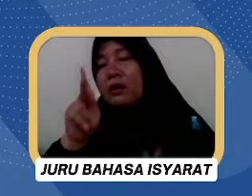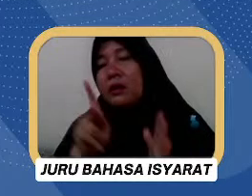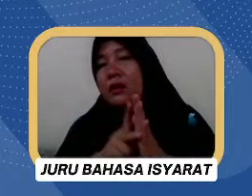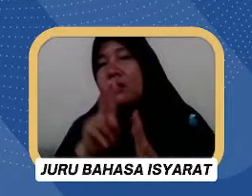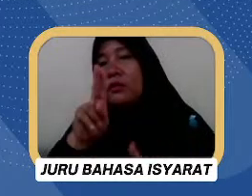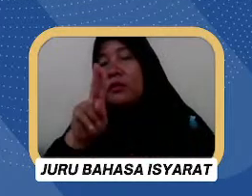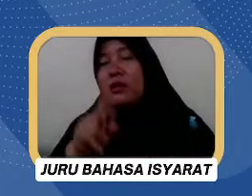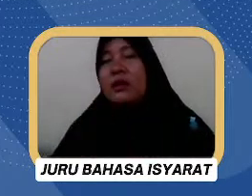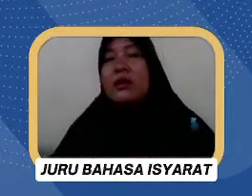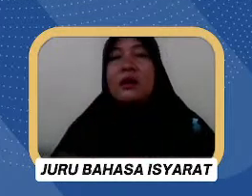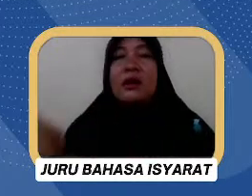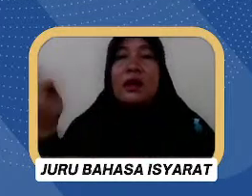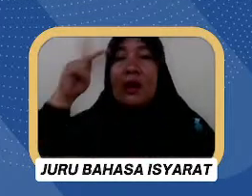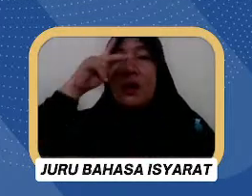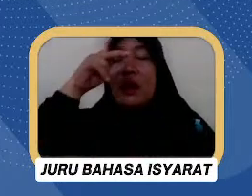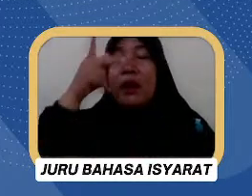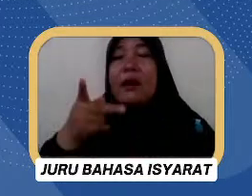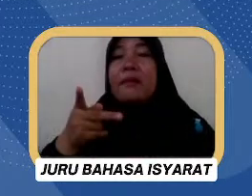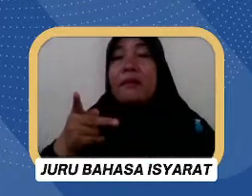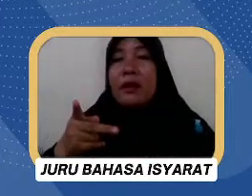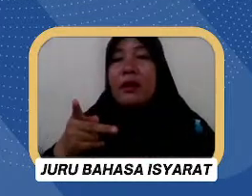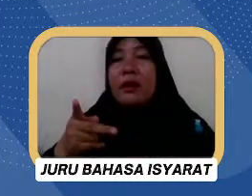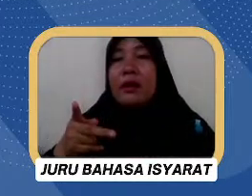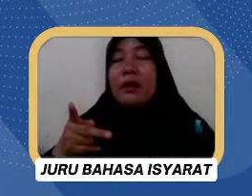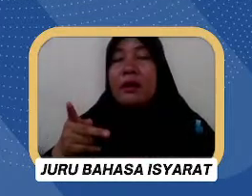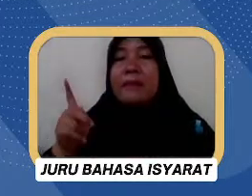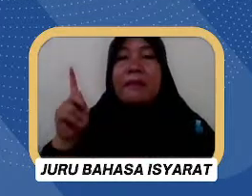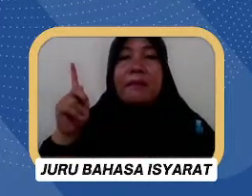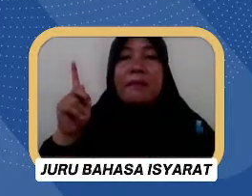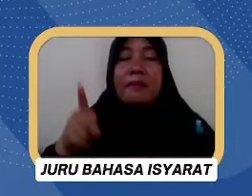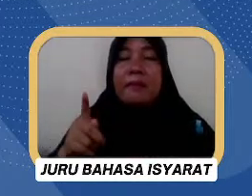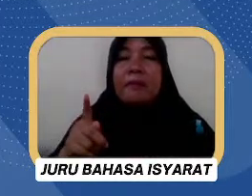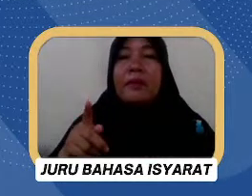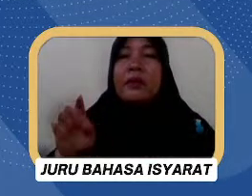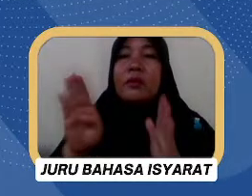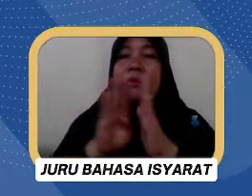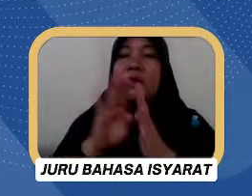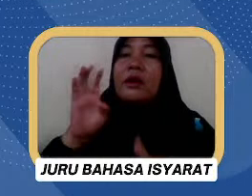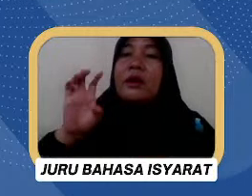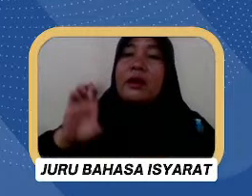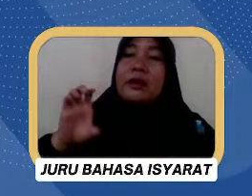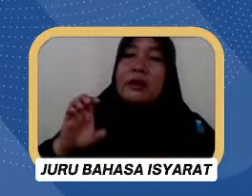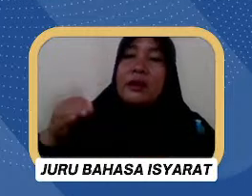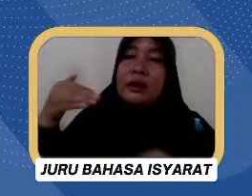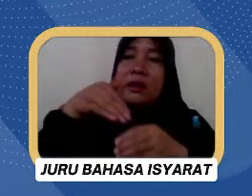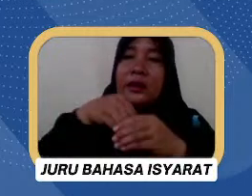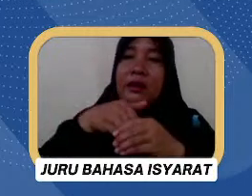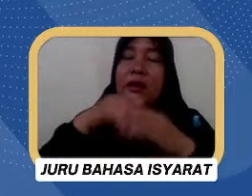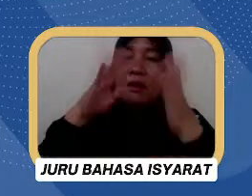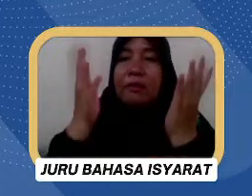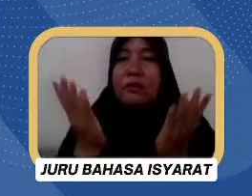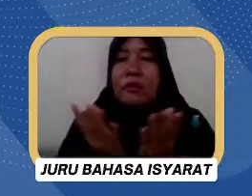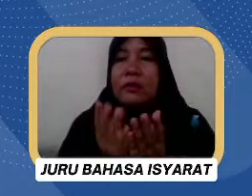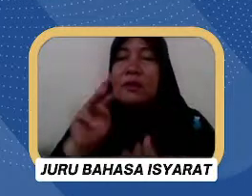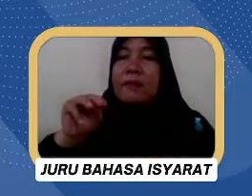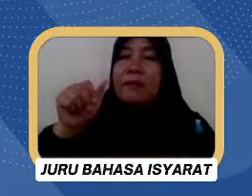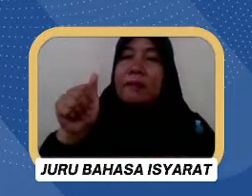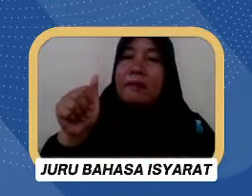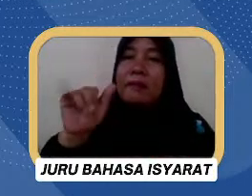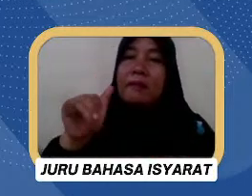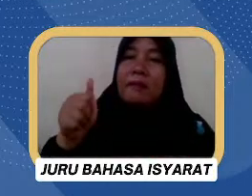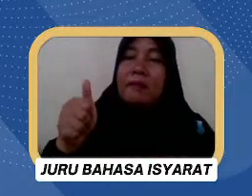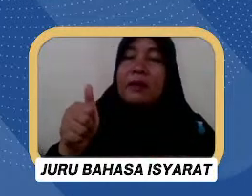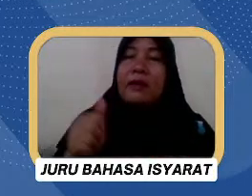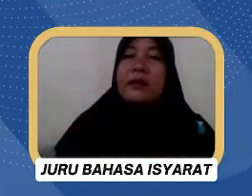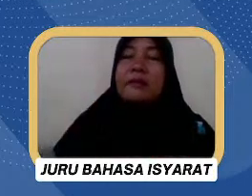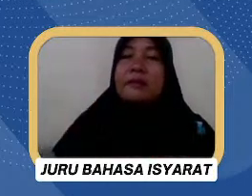etis, kenapa perlu beretika dalam dunia maya, mengapa harus ada etis